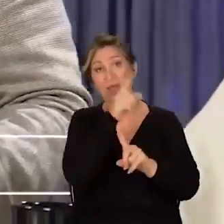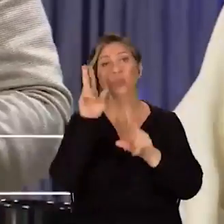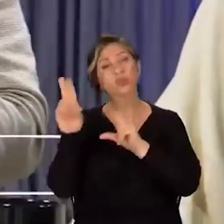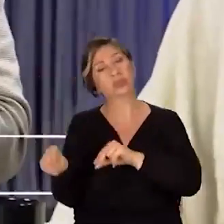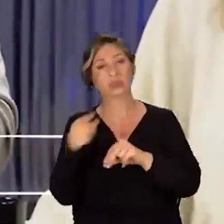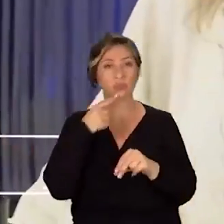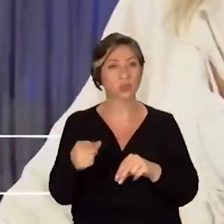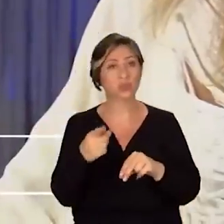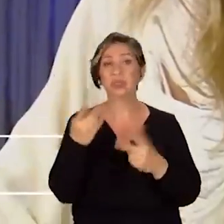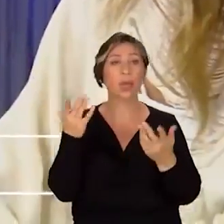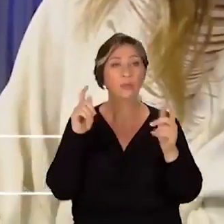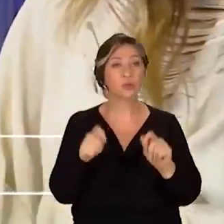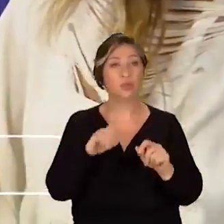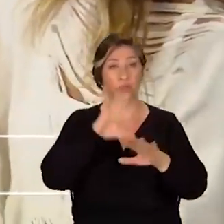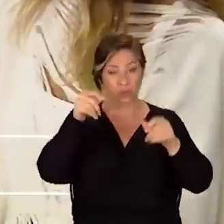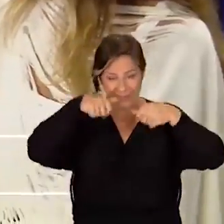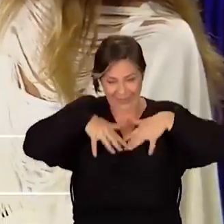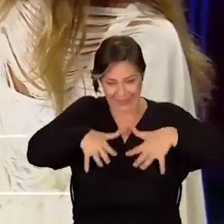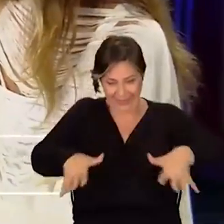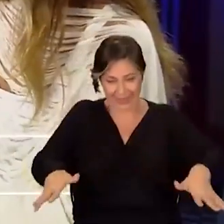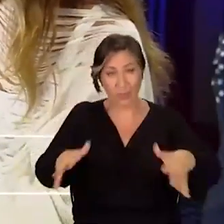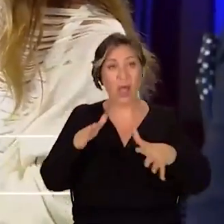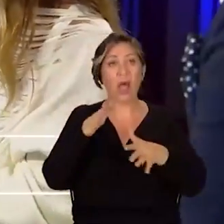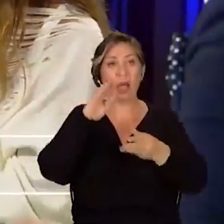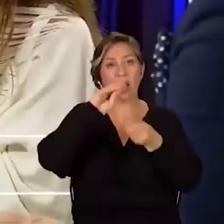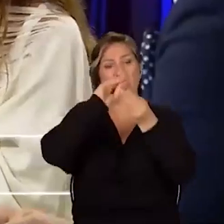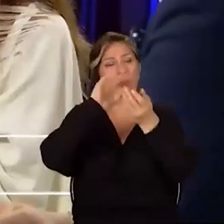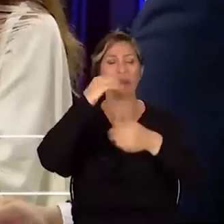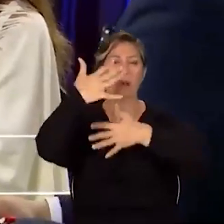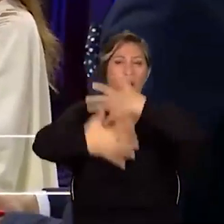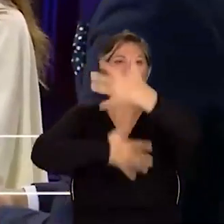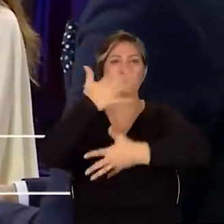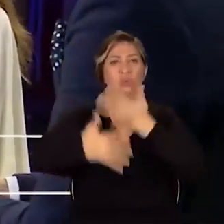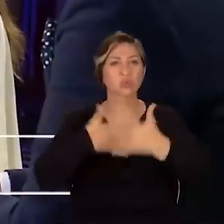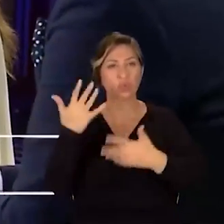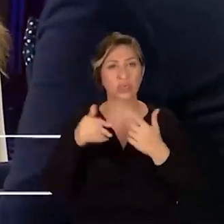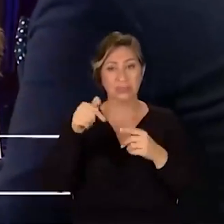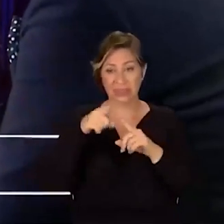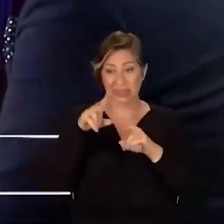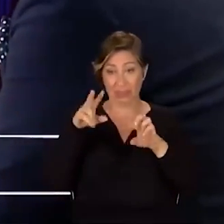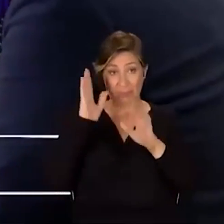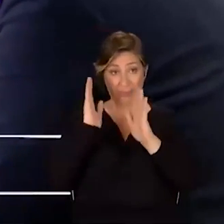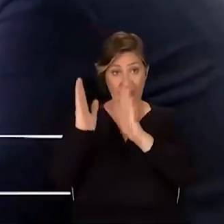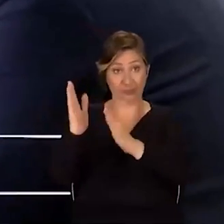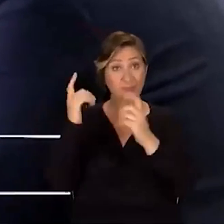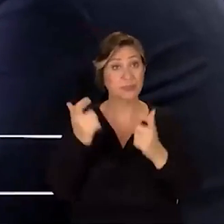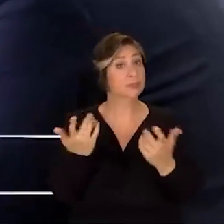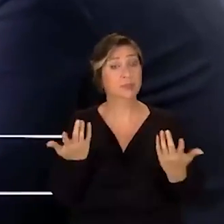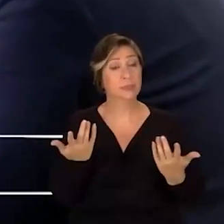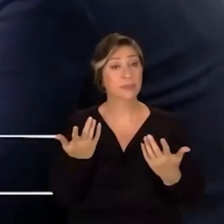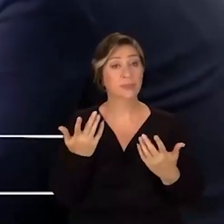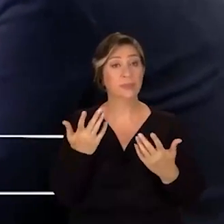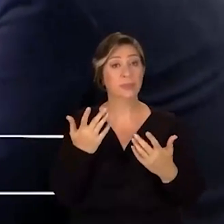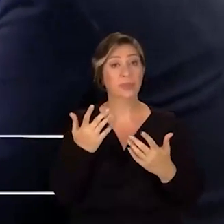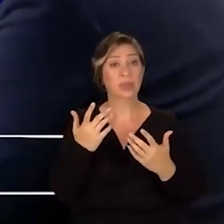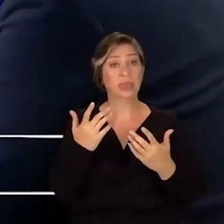diyorsun. Dolayısıyla ne yapıyorsunuz? Bütün sistemini alt üst ediyorsunuz. Yani artık şu an tıbbın gittiği yer nedir? Şu an